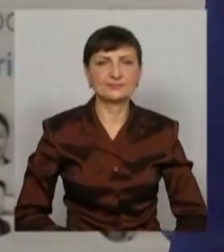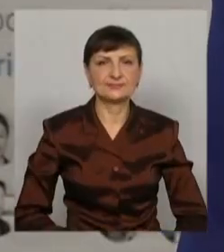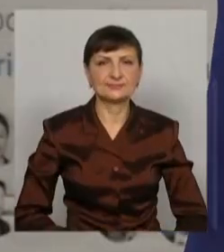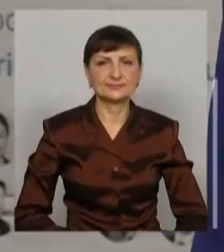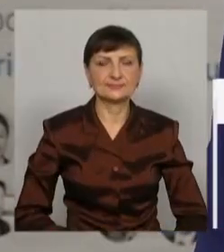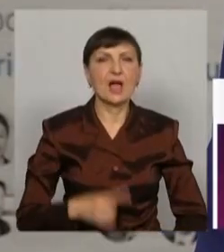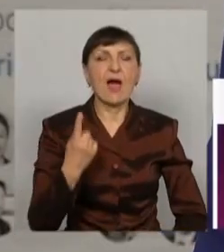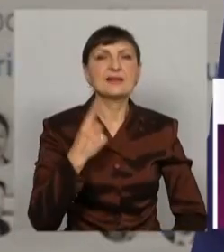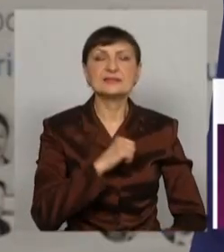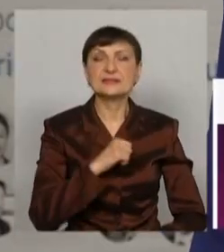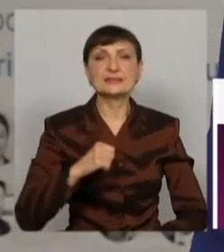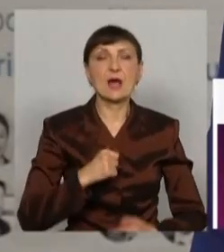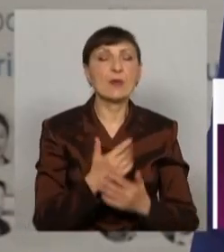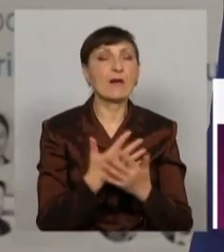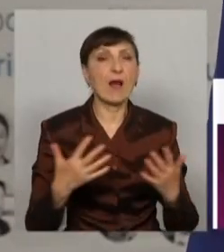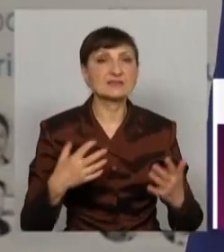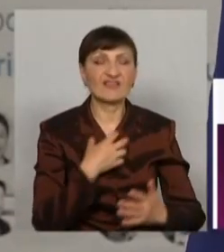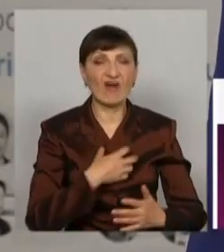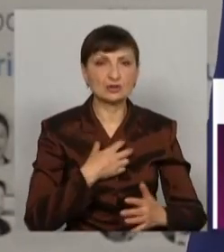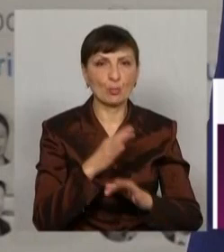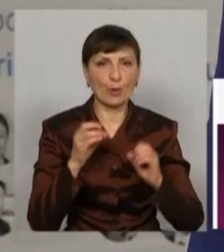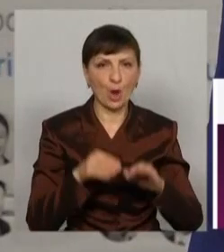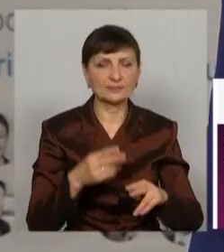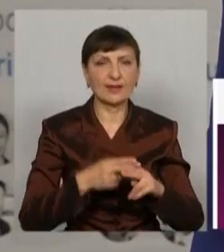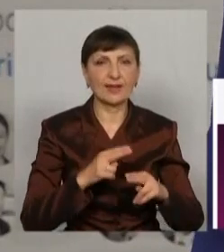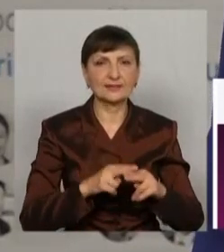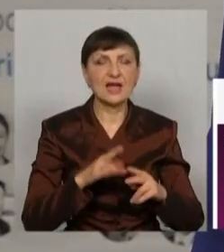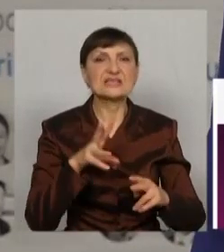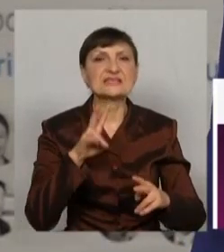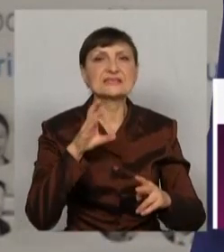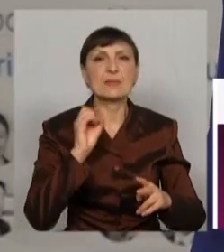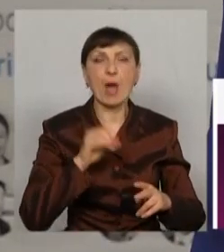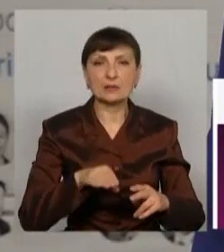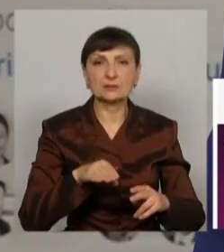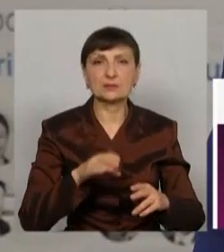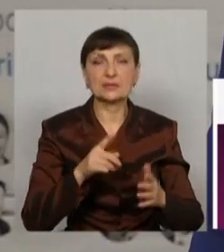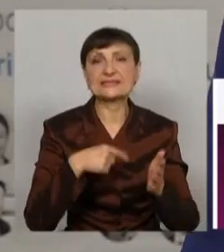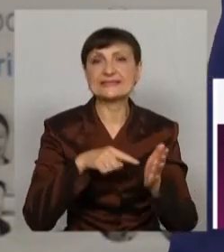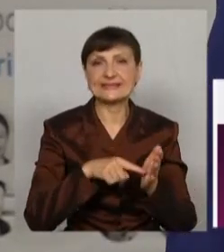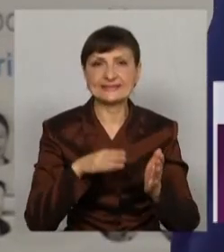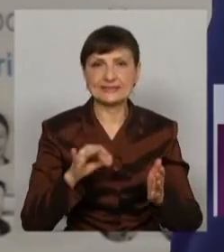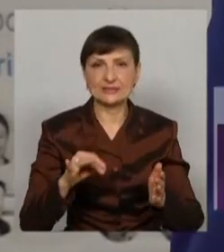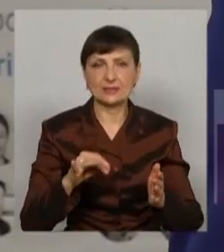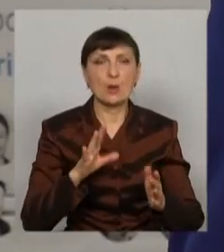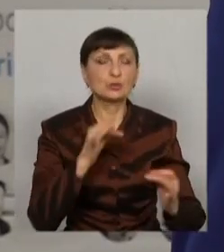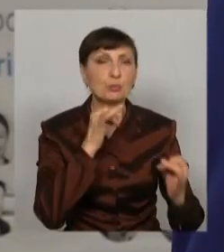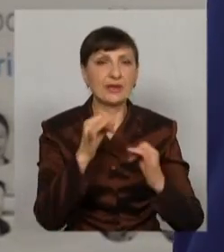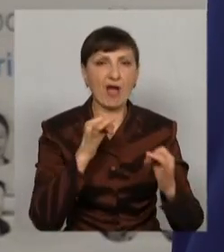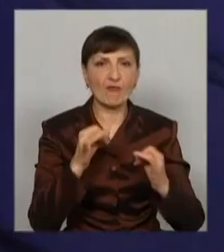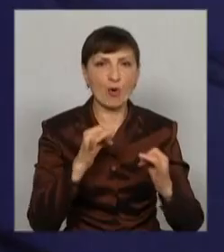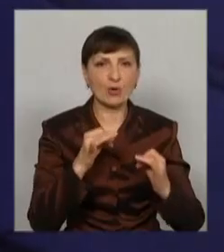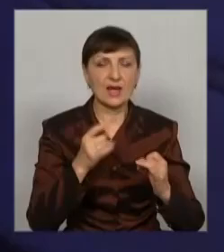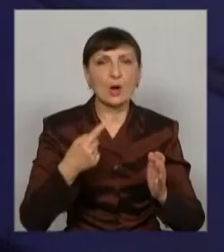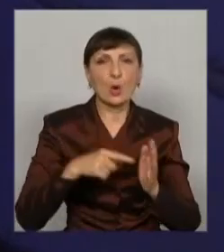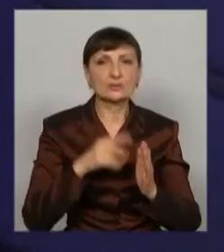Один из самых важных проектов у нас – это Smart City. Сейчас намечаются переговоры идут с